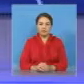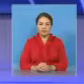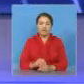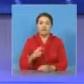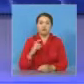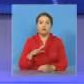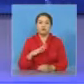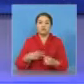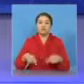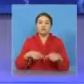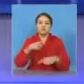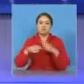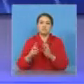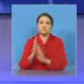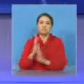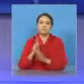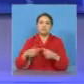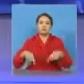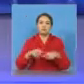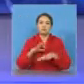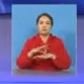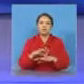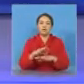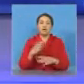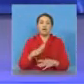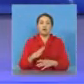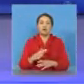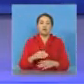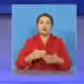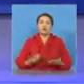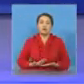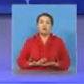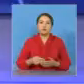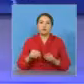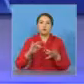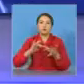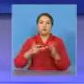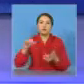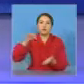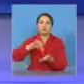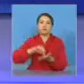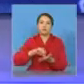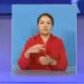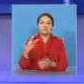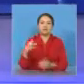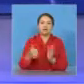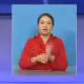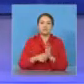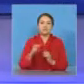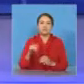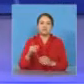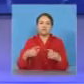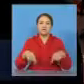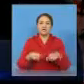Кәсіподақтар федерациясының кезекті съезі өтті. Елордада ұйымдастырылған жиынға өңірдегі өкілдер онлайн арқылы қатысты. 26-шы съезде қаралған